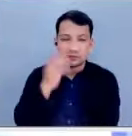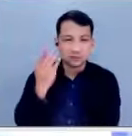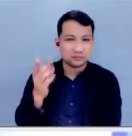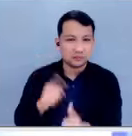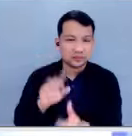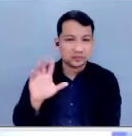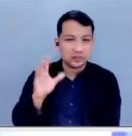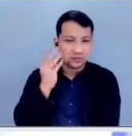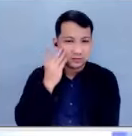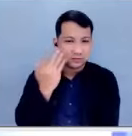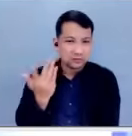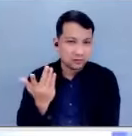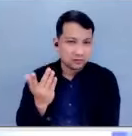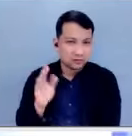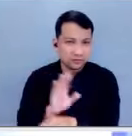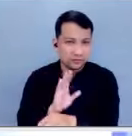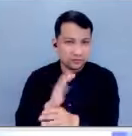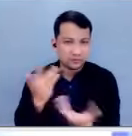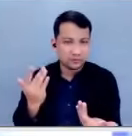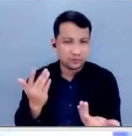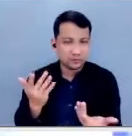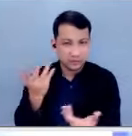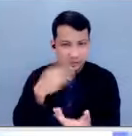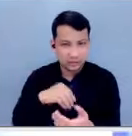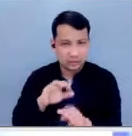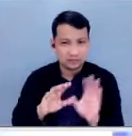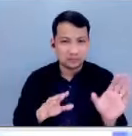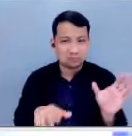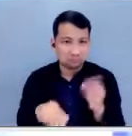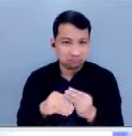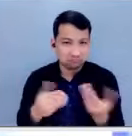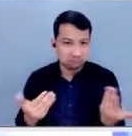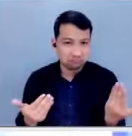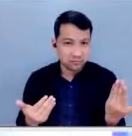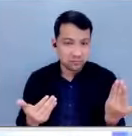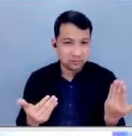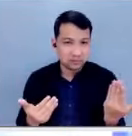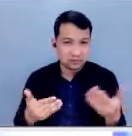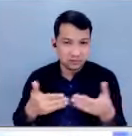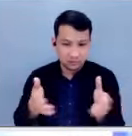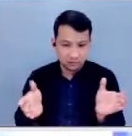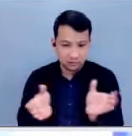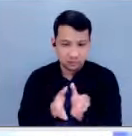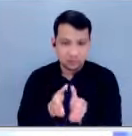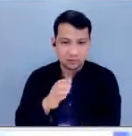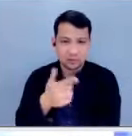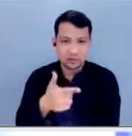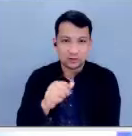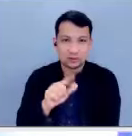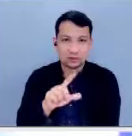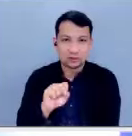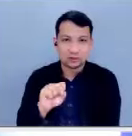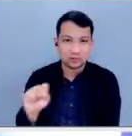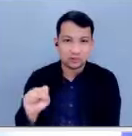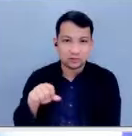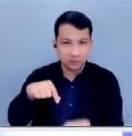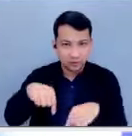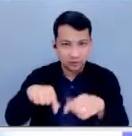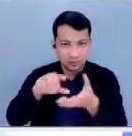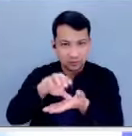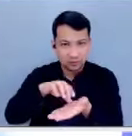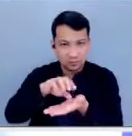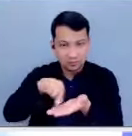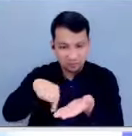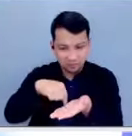kanina, Jess, nakapag-feature na baka kasi ang ganda. Mm-hmm. So, mukha siyang glass. Kanina, ang usapan doon, glass skin. Ngayon, parang glass siya.